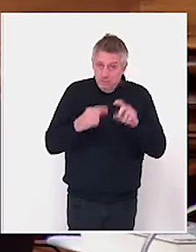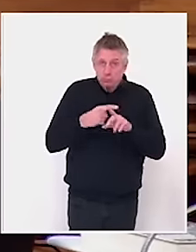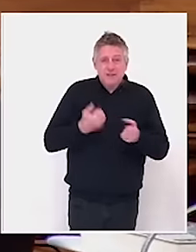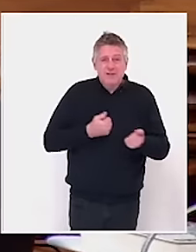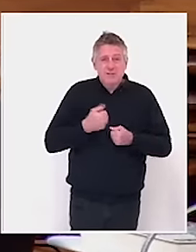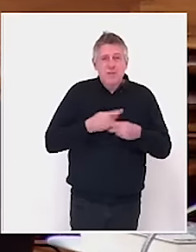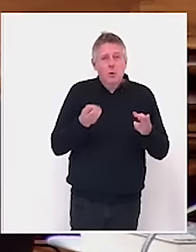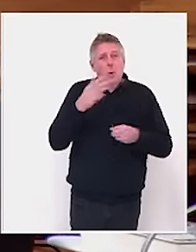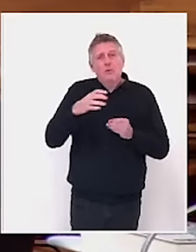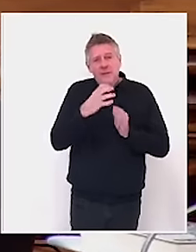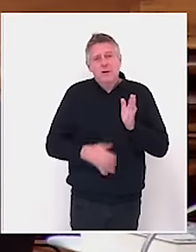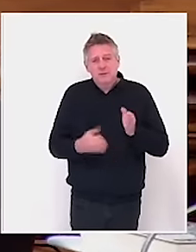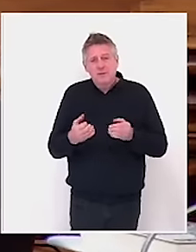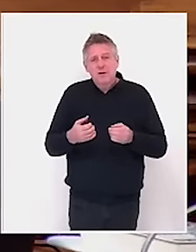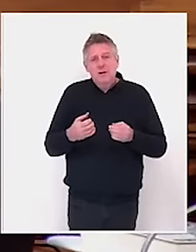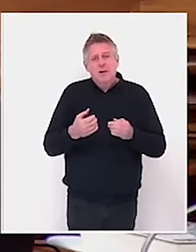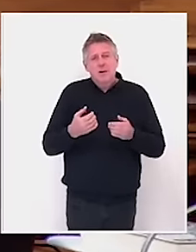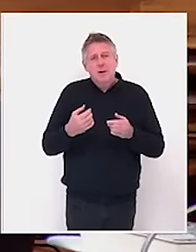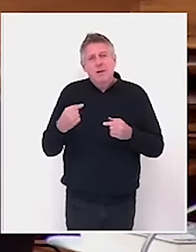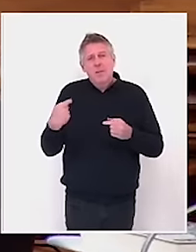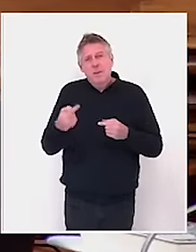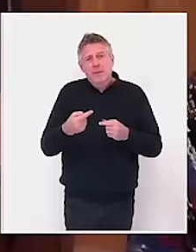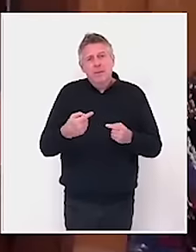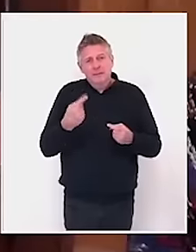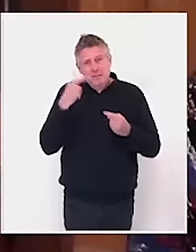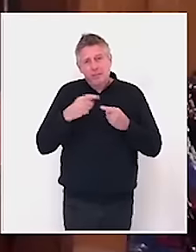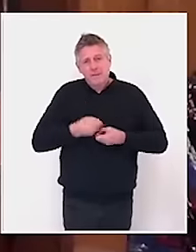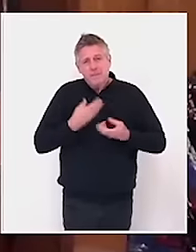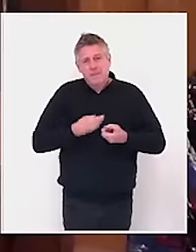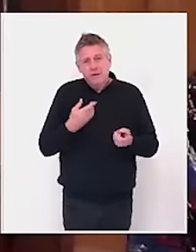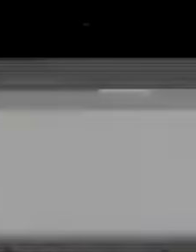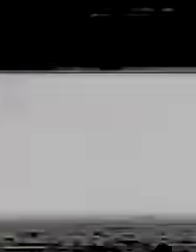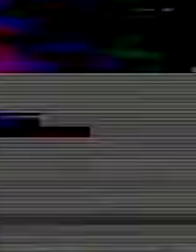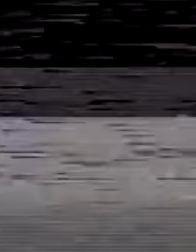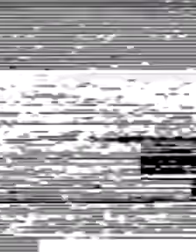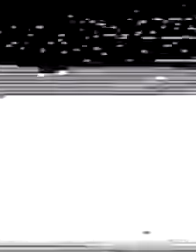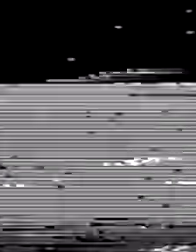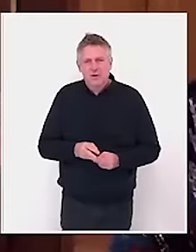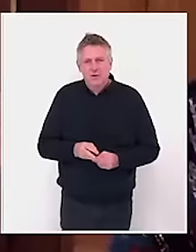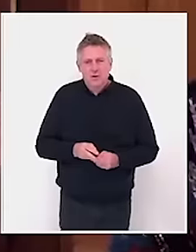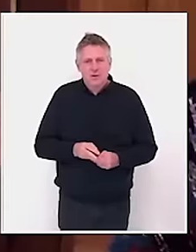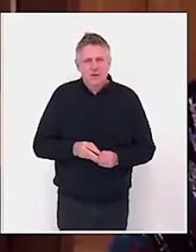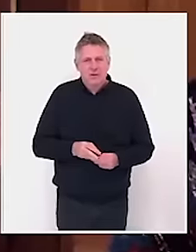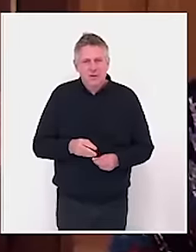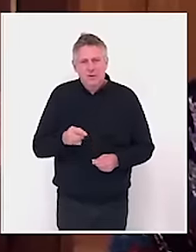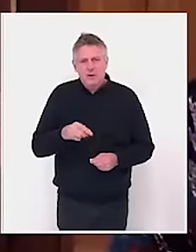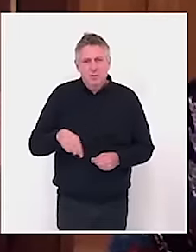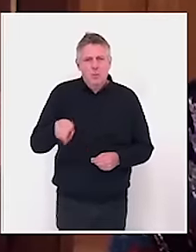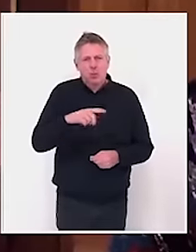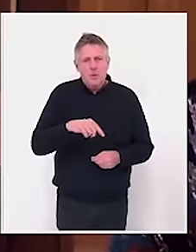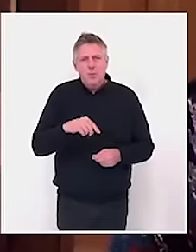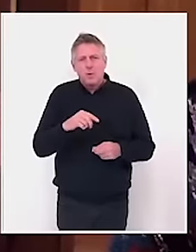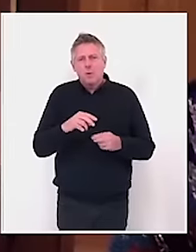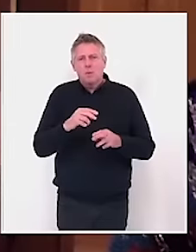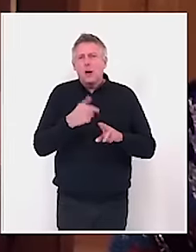dans d'autres délibérations, parce qu'il y a pas mal de délibérations sur ce sujet-là. Merci, Monsieur Poutou. Pas pour relancer le débat, pour répondre